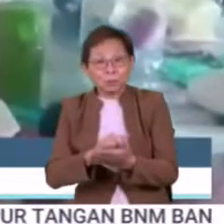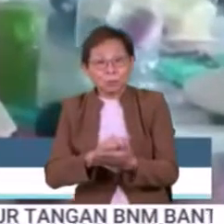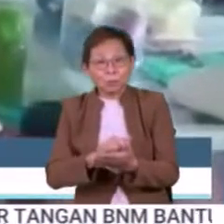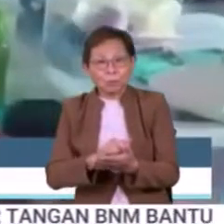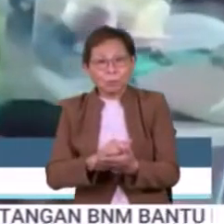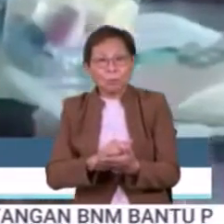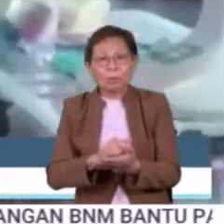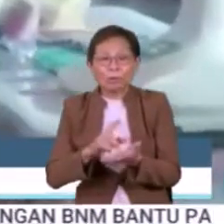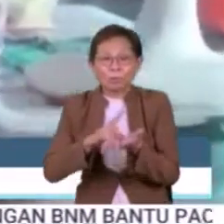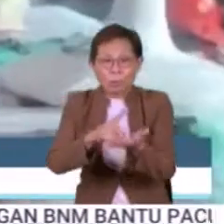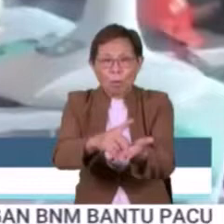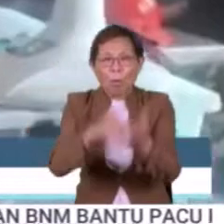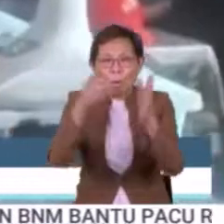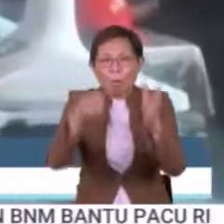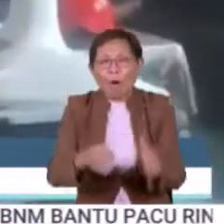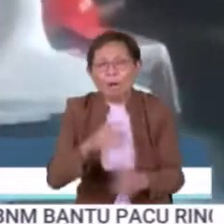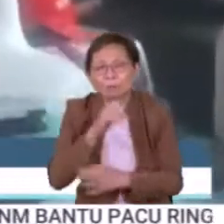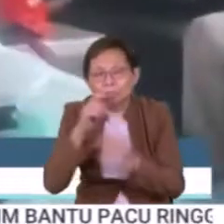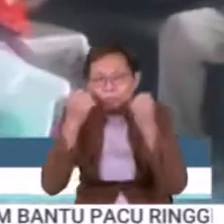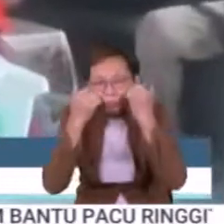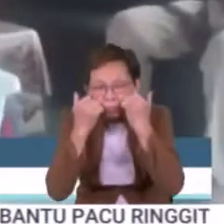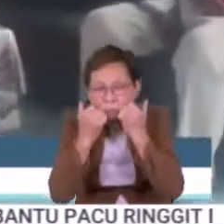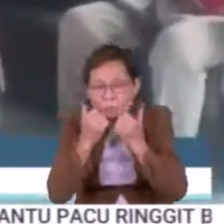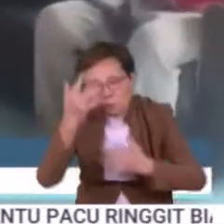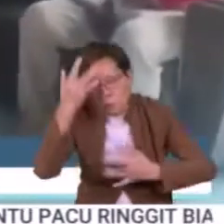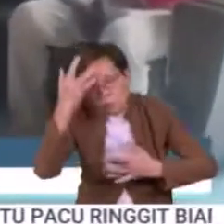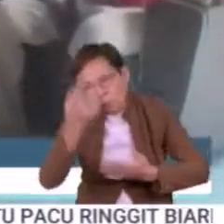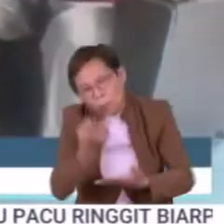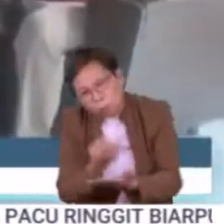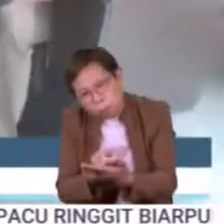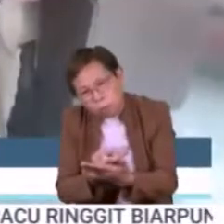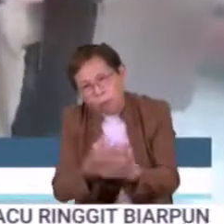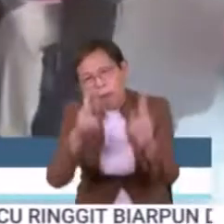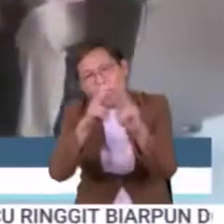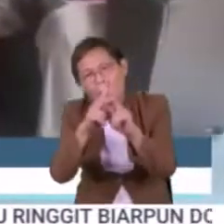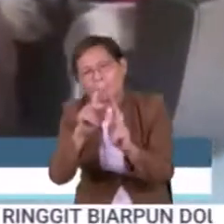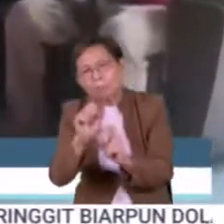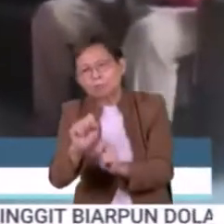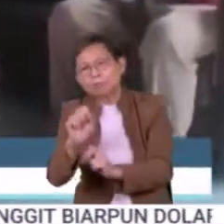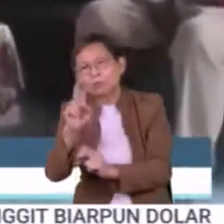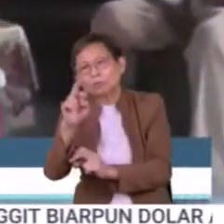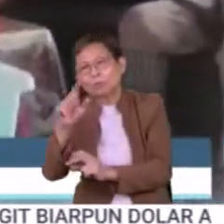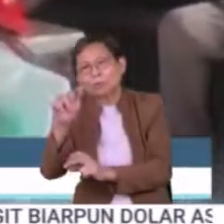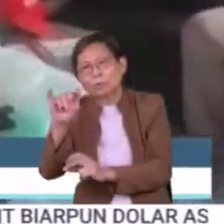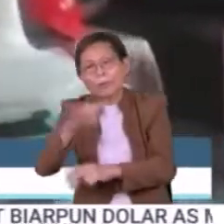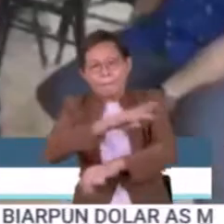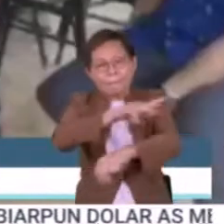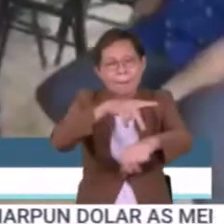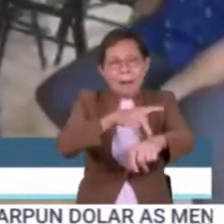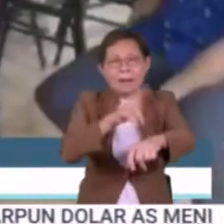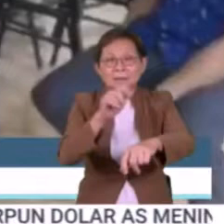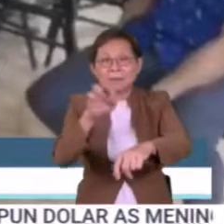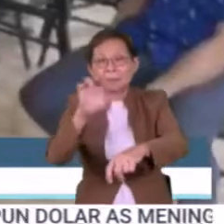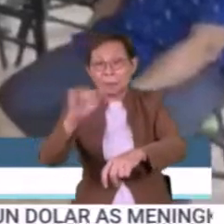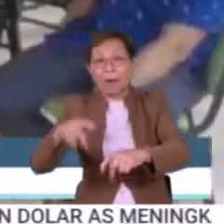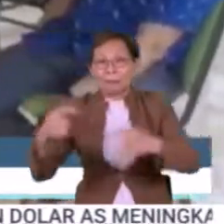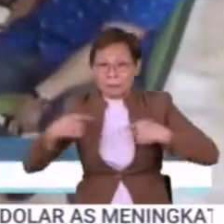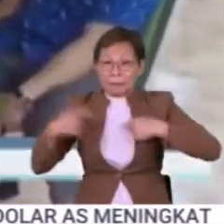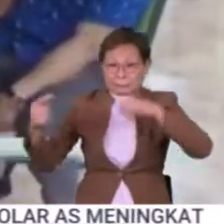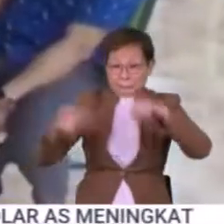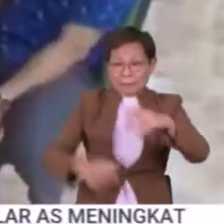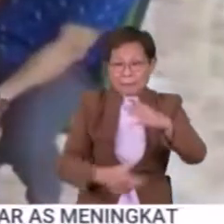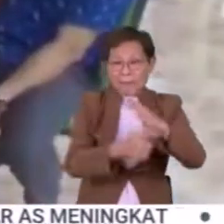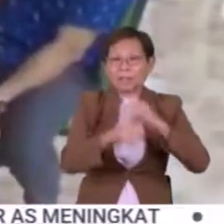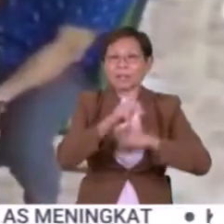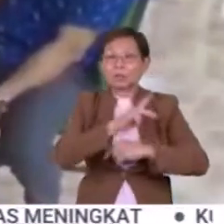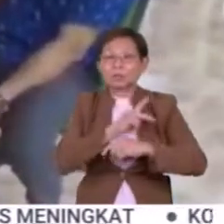selepas menyampaikan sumbangan kepada warga emas yang sakit telantar di Kampung Surau Pedu, Padang Terap, yang turut dihadiri Naib Ketua UMNO